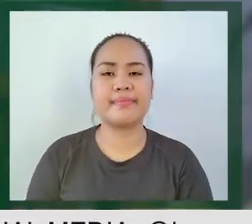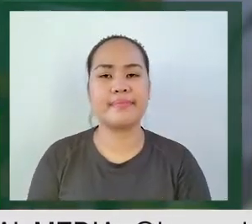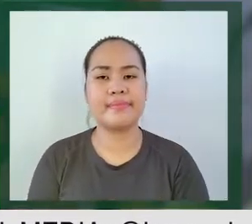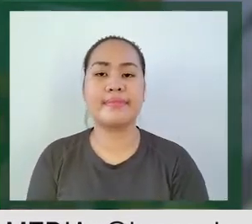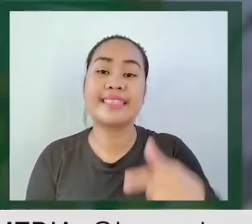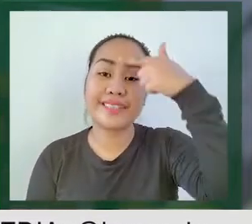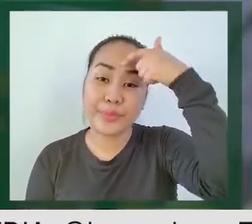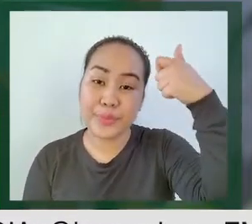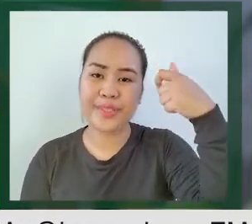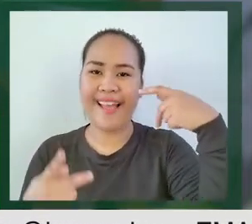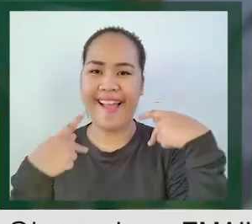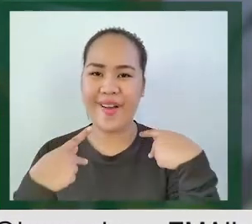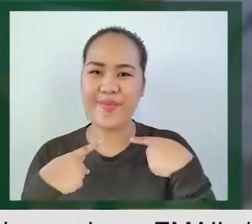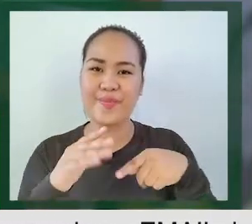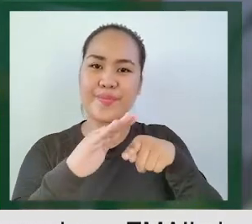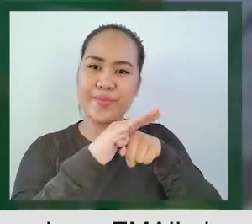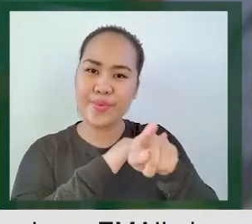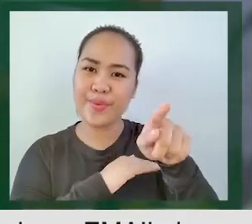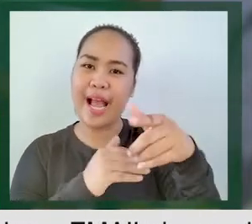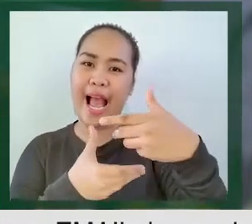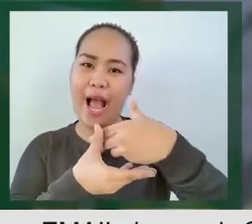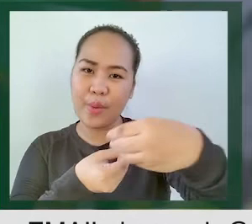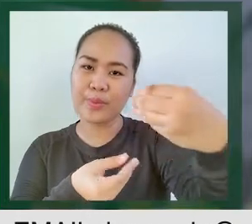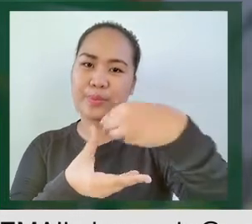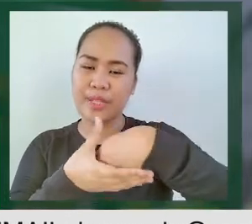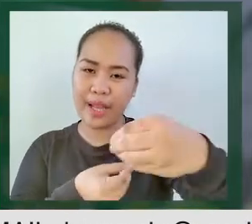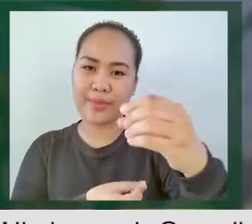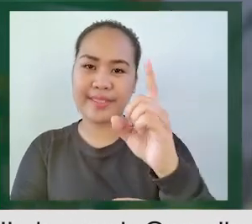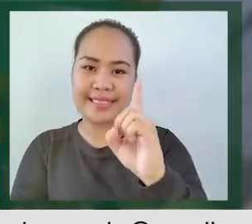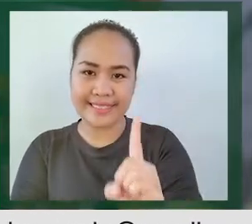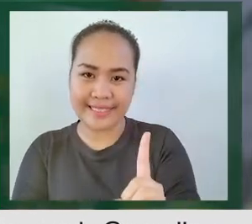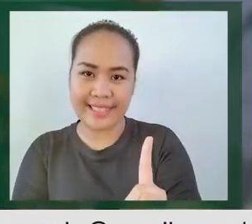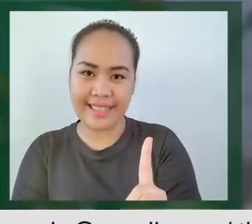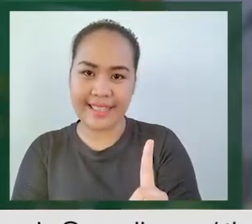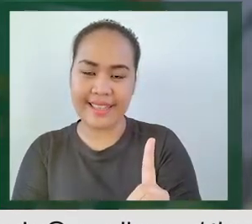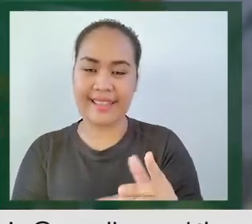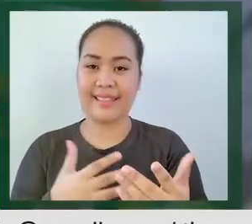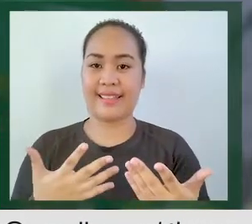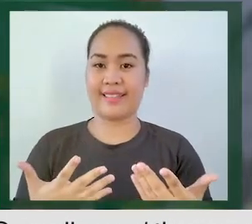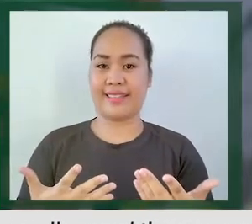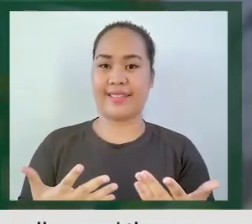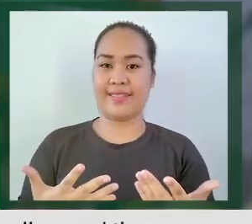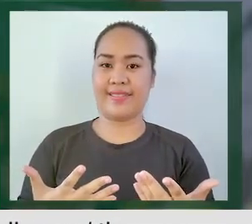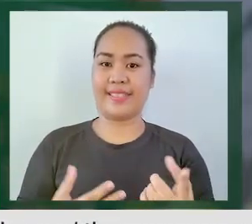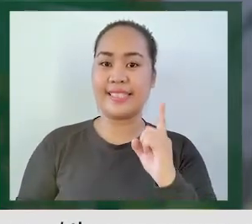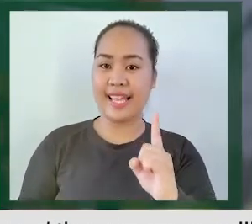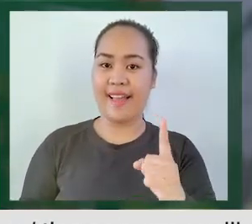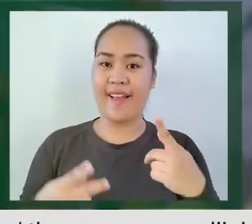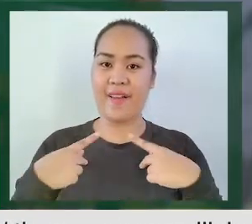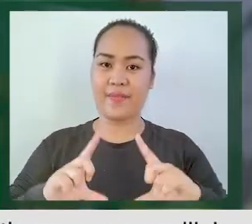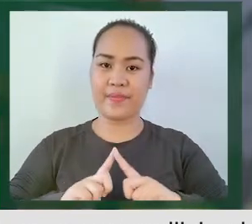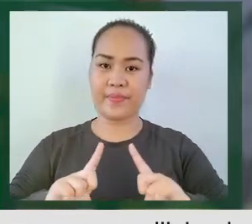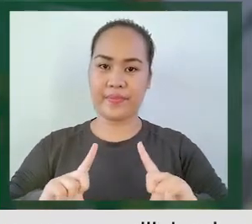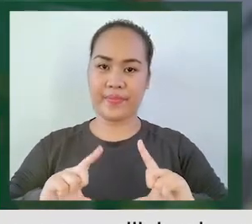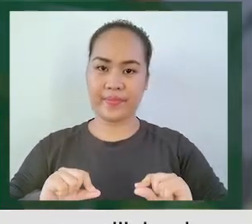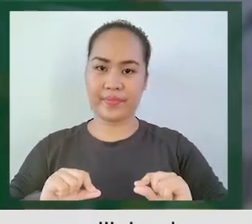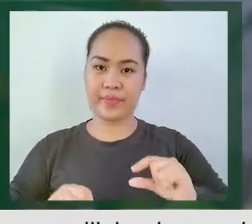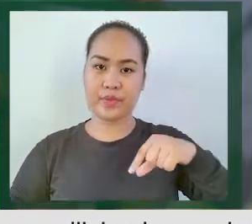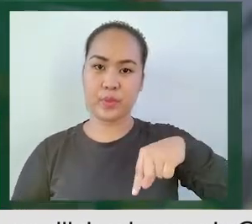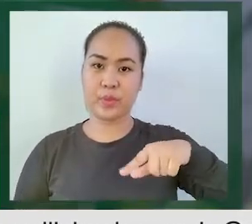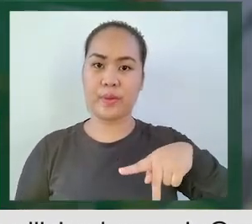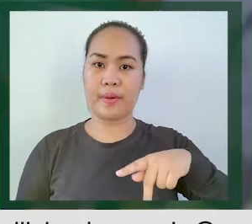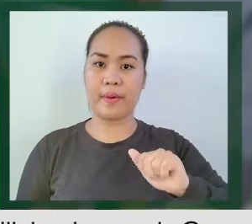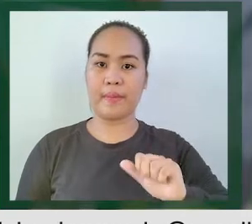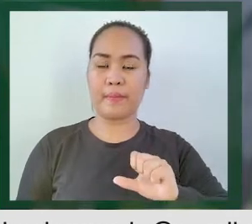tayo na may hawak ng quarantine pass na siya ang gumagawa ng essentials, 'di ba? Pag-uwi niyan, 'di